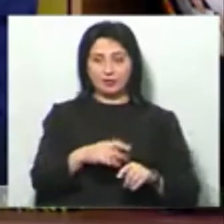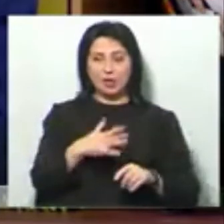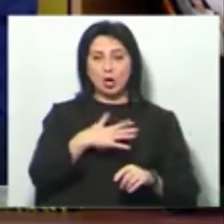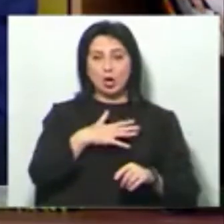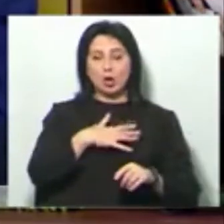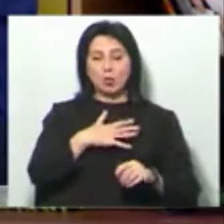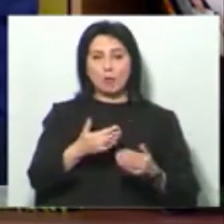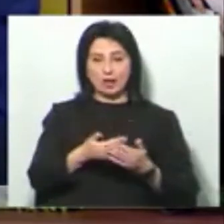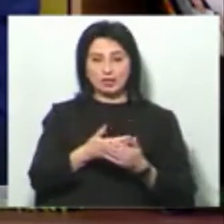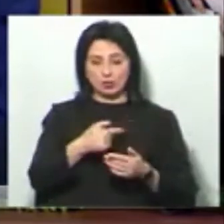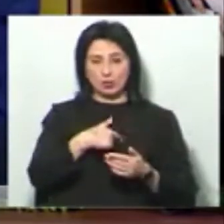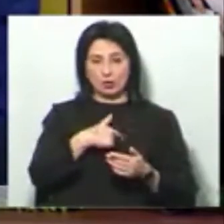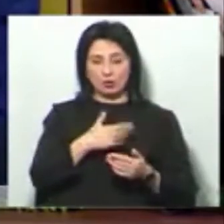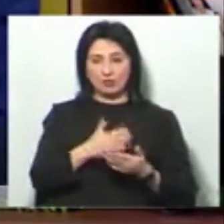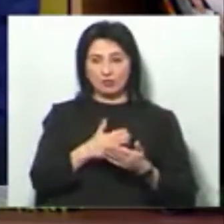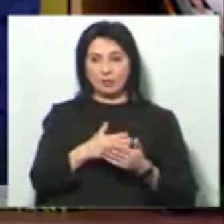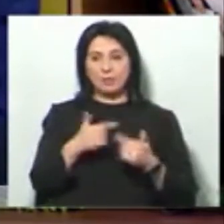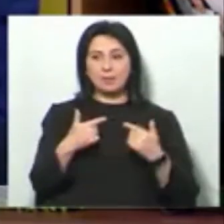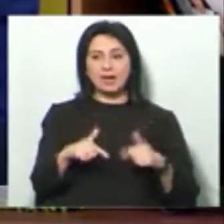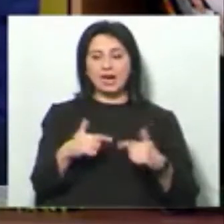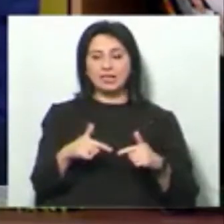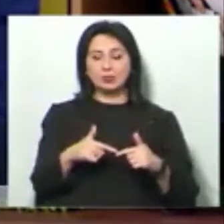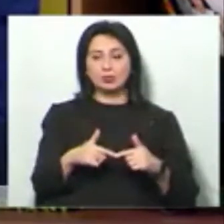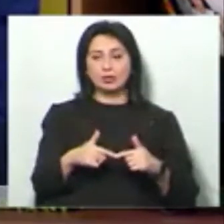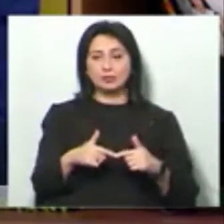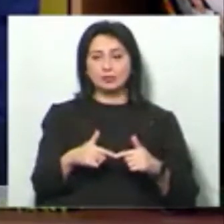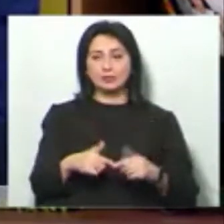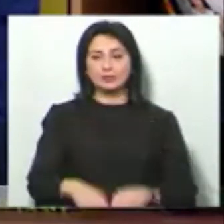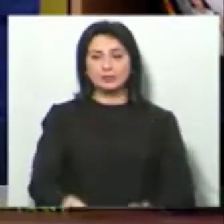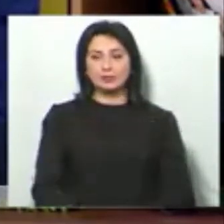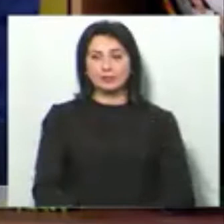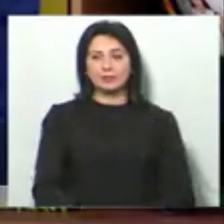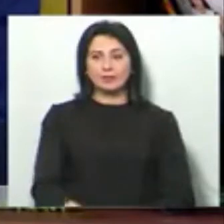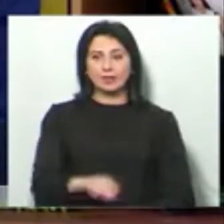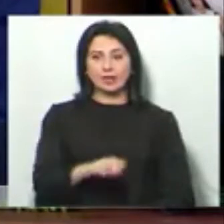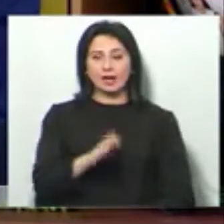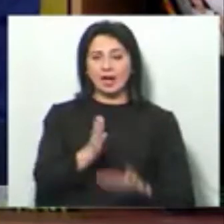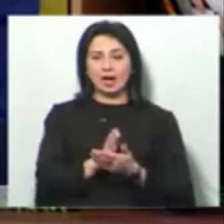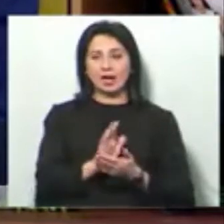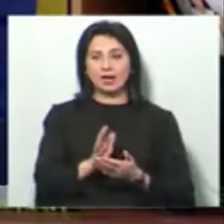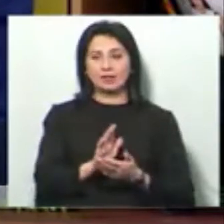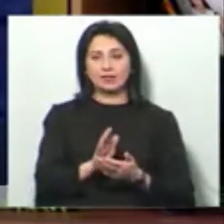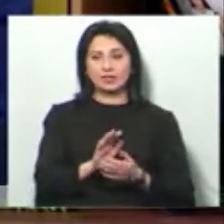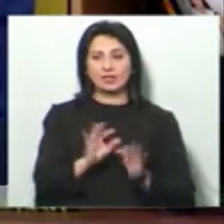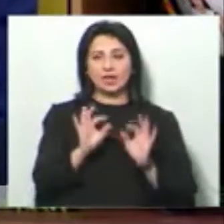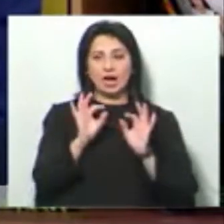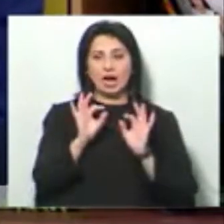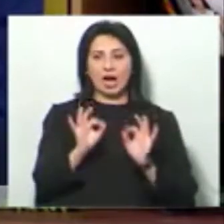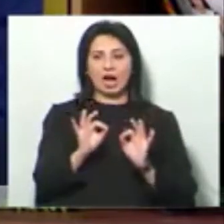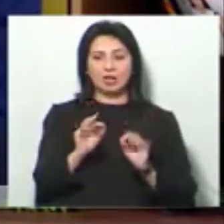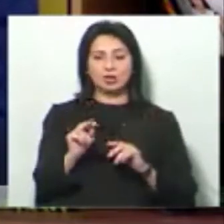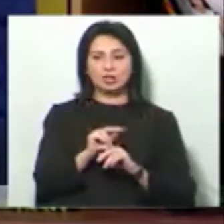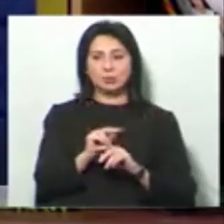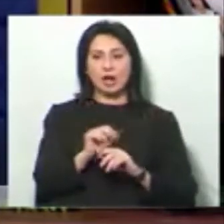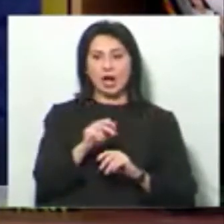უკმარისობა, პრაქტიკულად არ არიან ან ადეკვატურად დამკურნალები, ან შეწყვეტილი აქვს მედიკამენტური